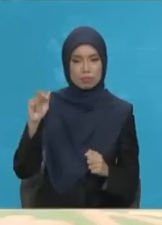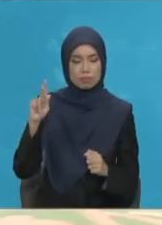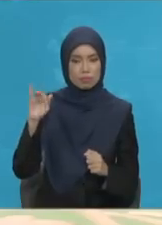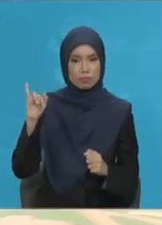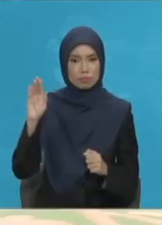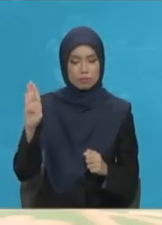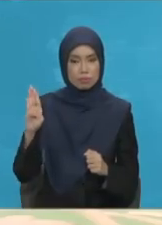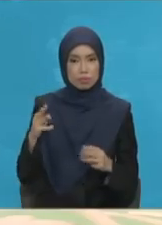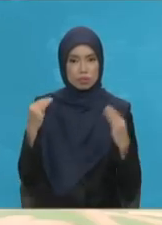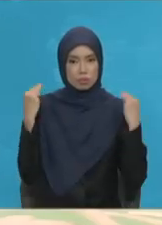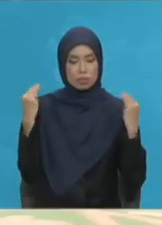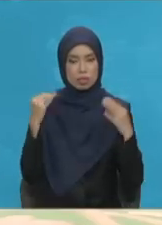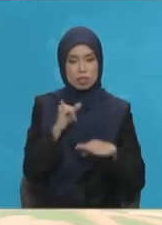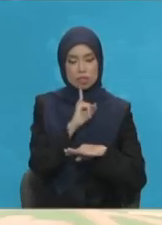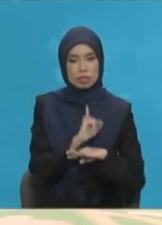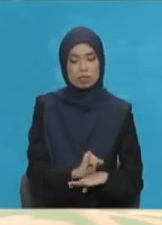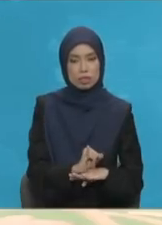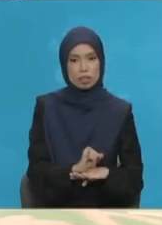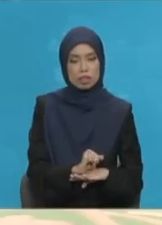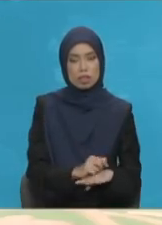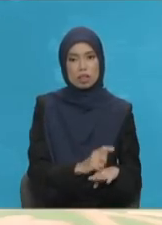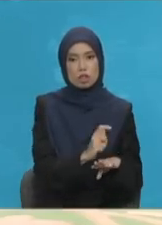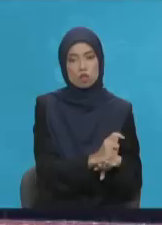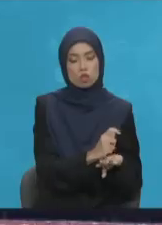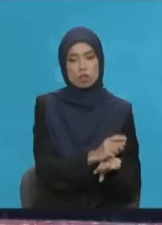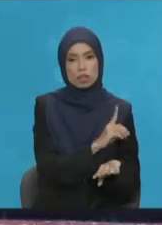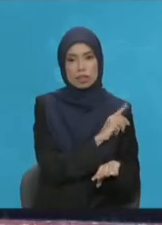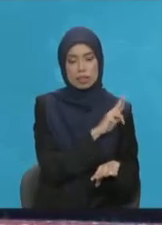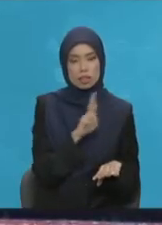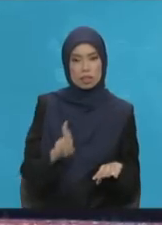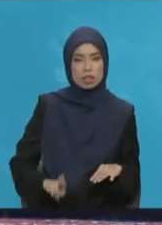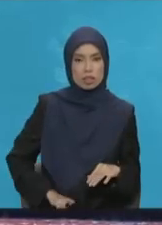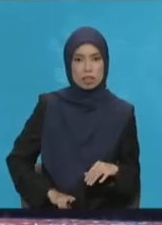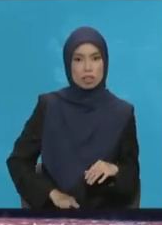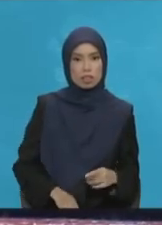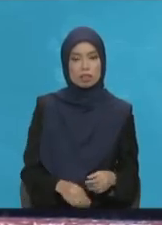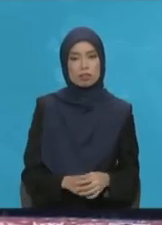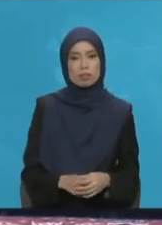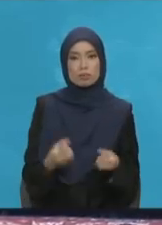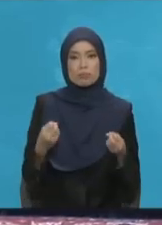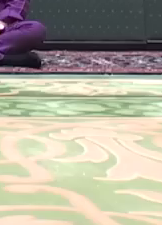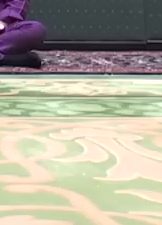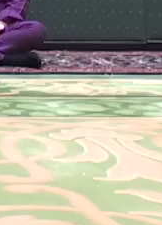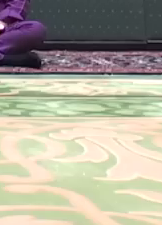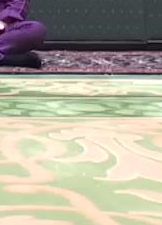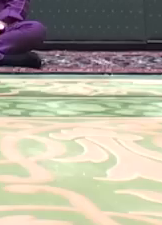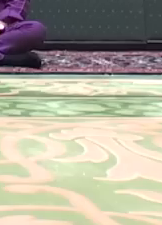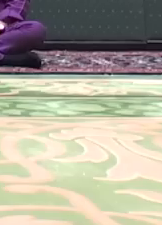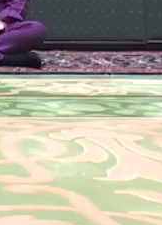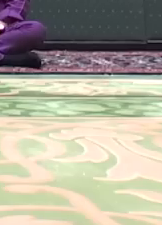majelis istiadat menerima tanda di wajah dan pertunangan derajat telah sempurna dilaksanakan